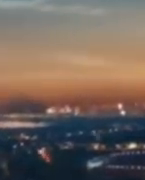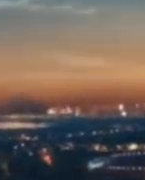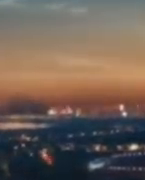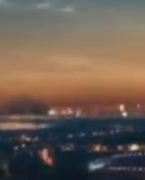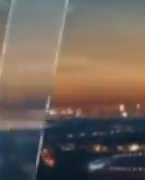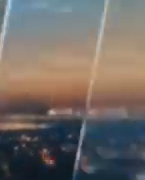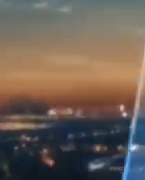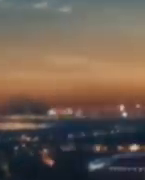СБ